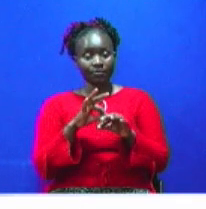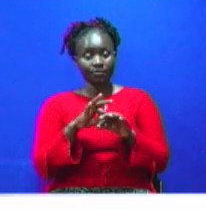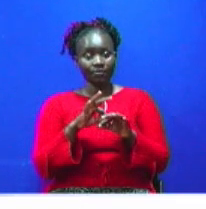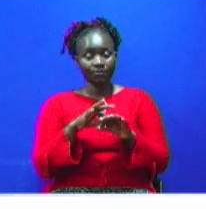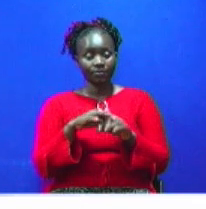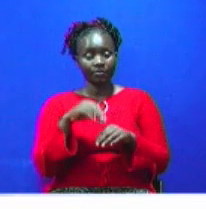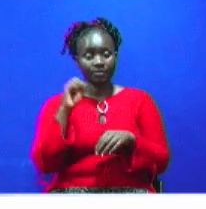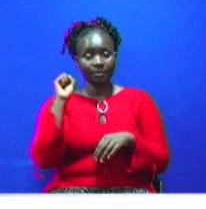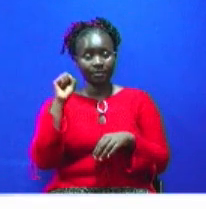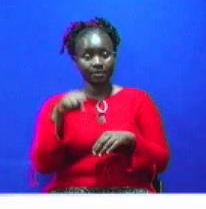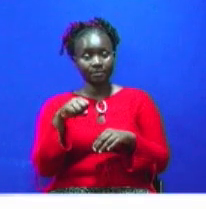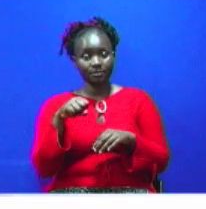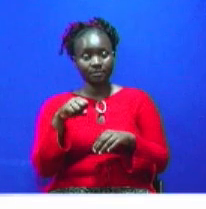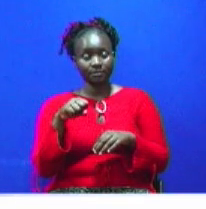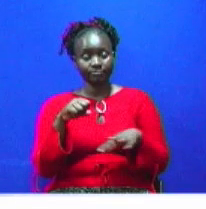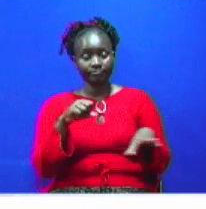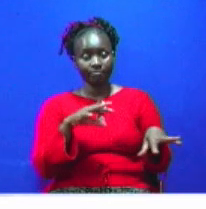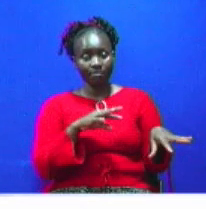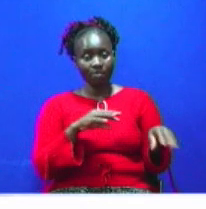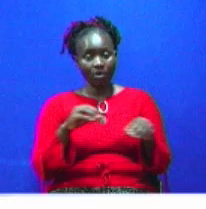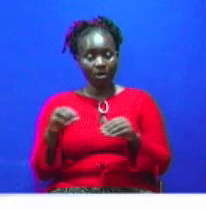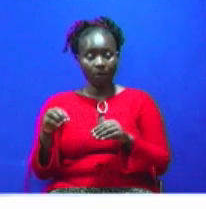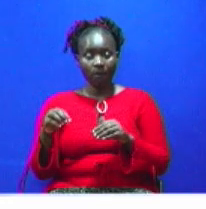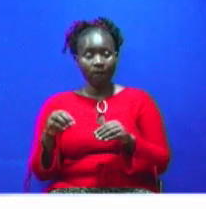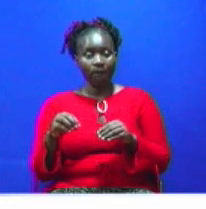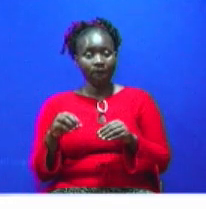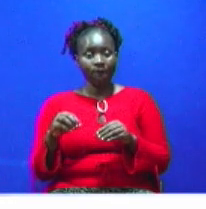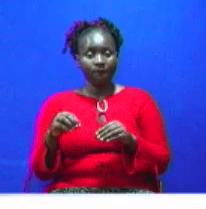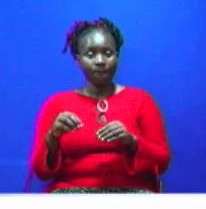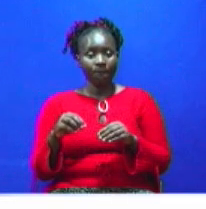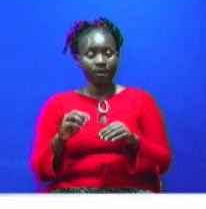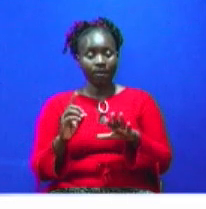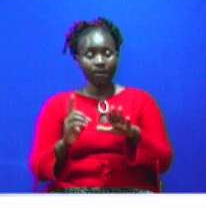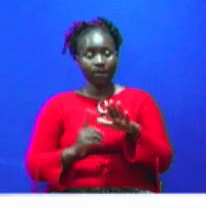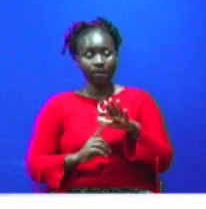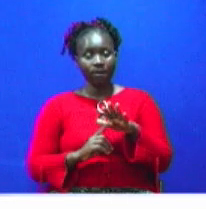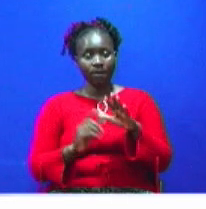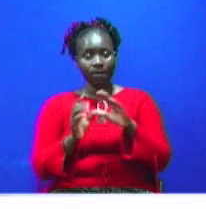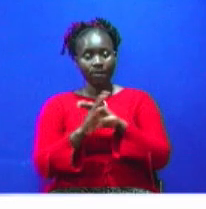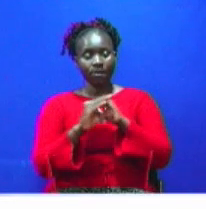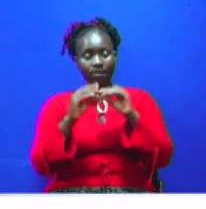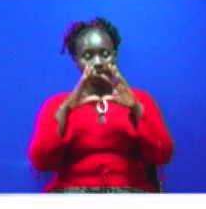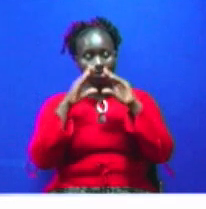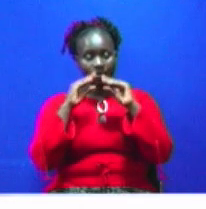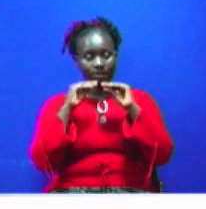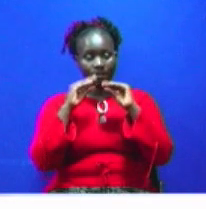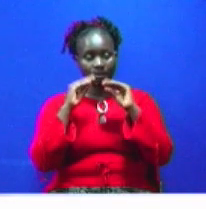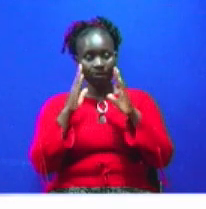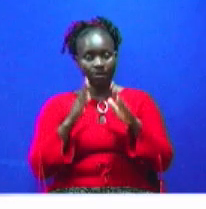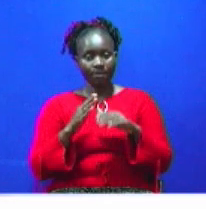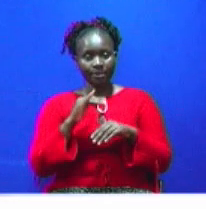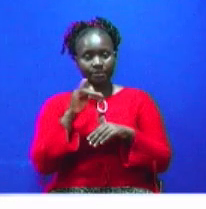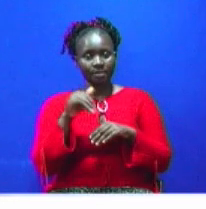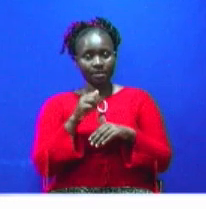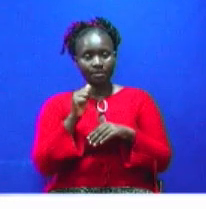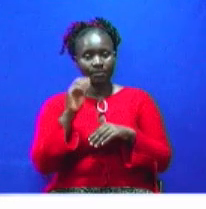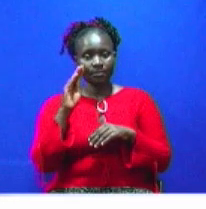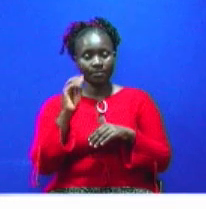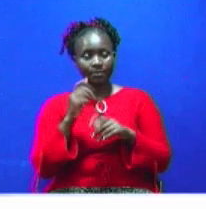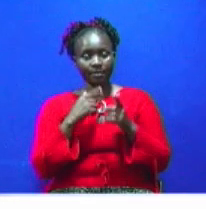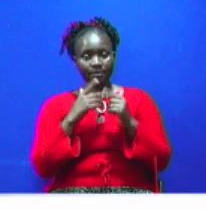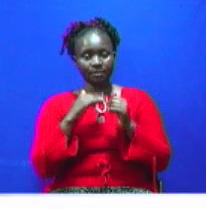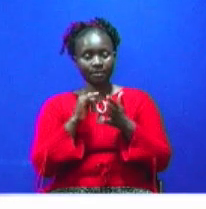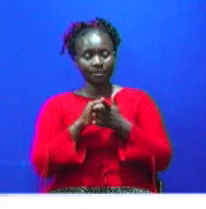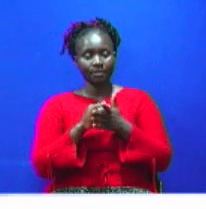wagete ekura yokumorusia abisi kurengana no mukonye wo monogeri Jacob Bagaka ani gatebe na ni